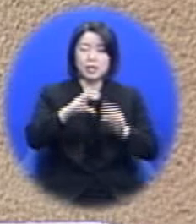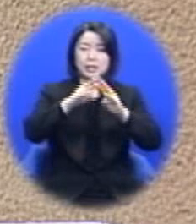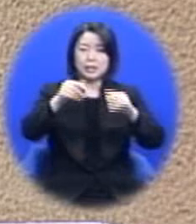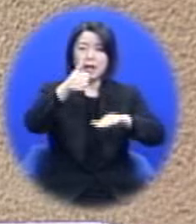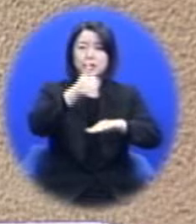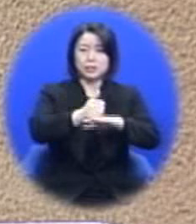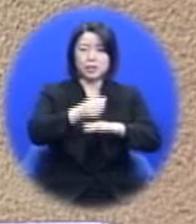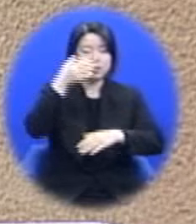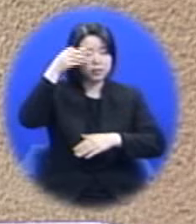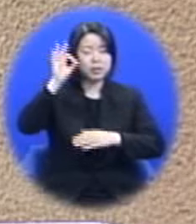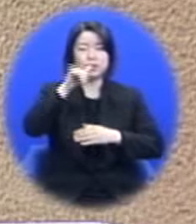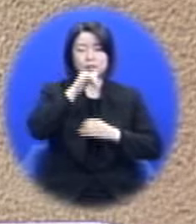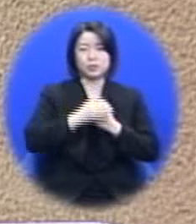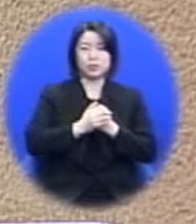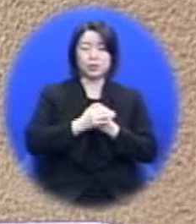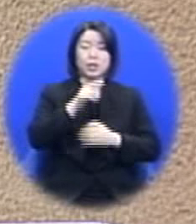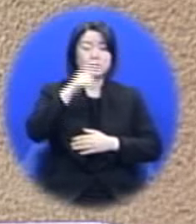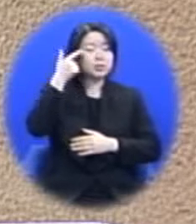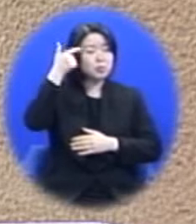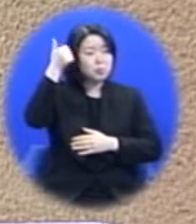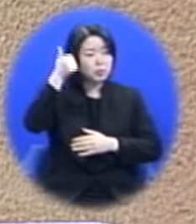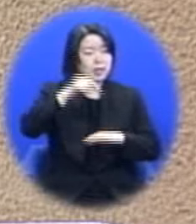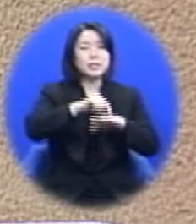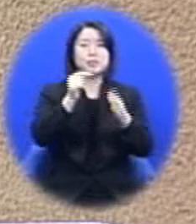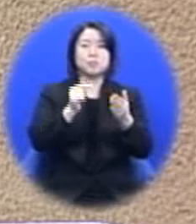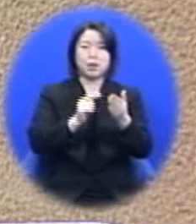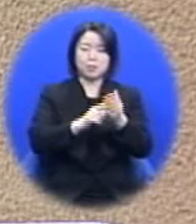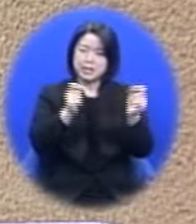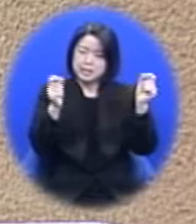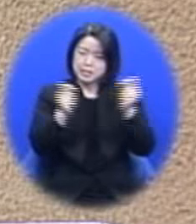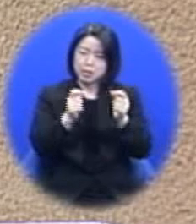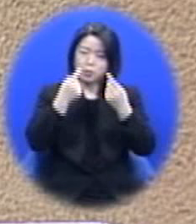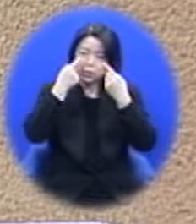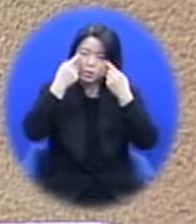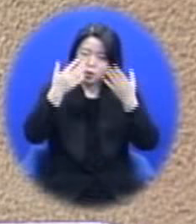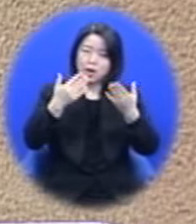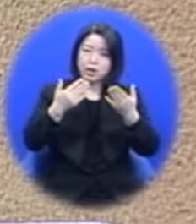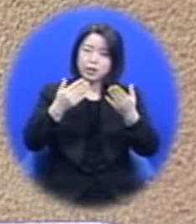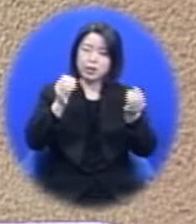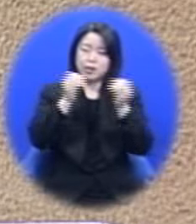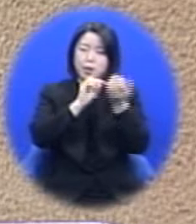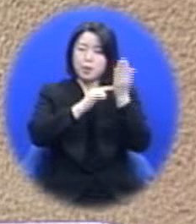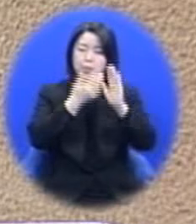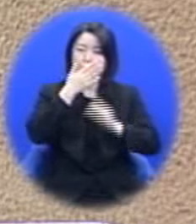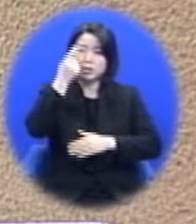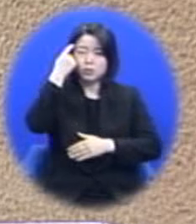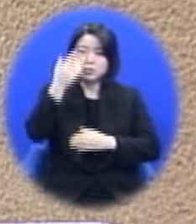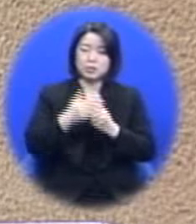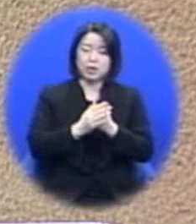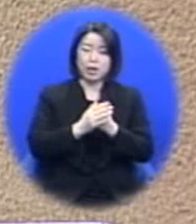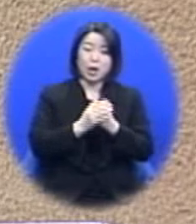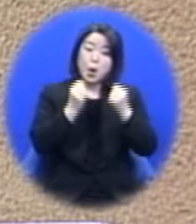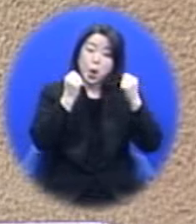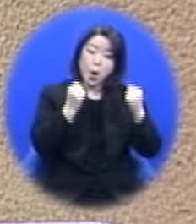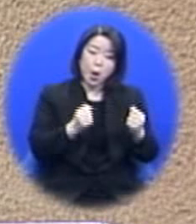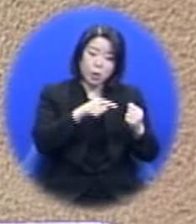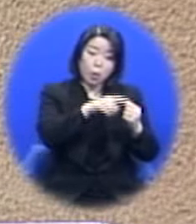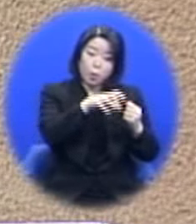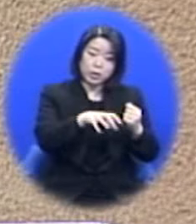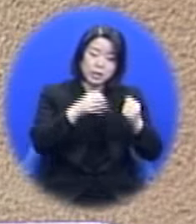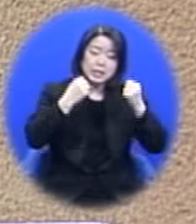그 목사님의 심정을 어쩌면 이렇게 짧고도 정확하게 표현할 수 있을까? 있으면서도 떠나고 싶은